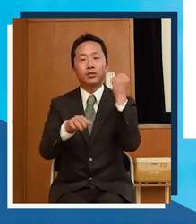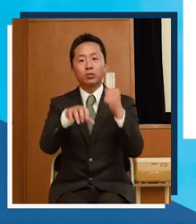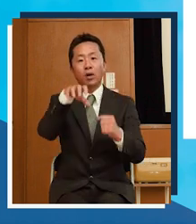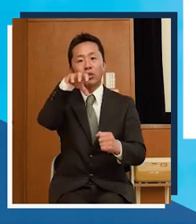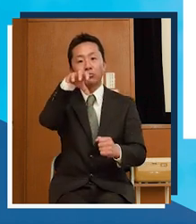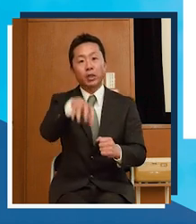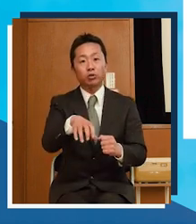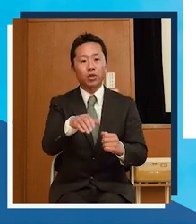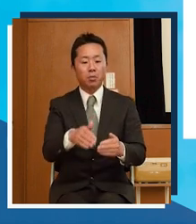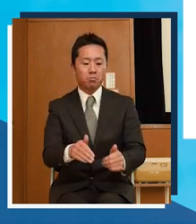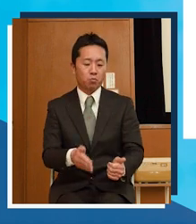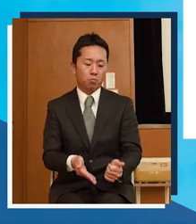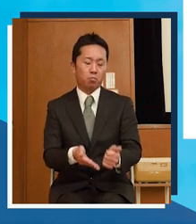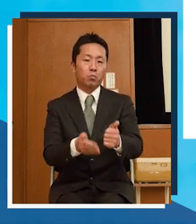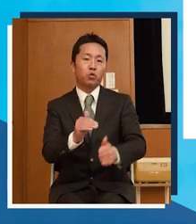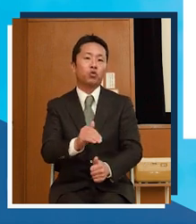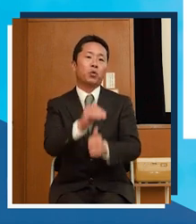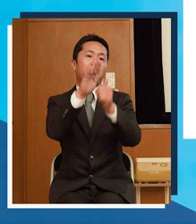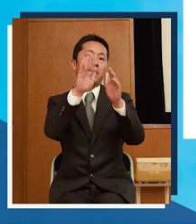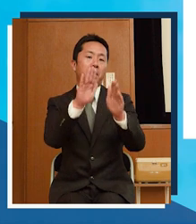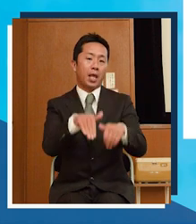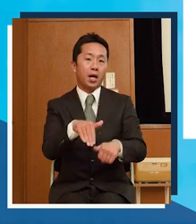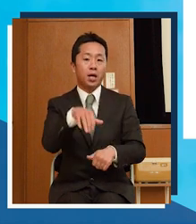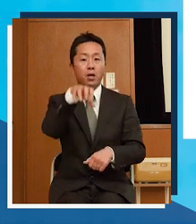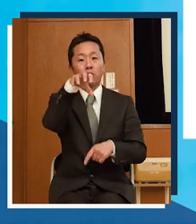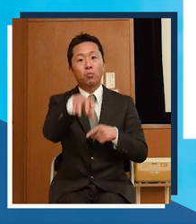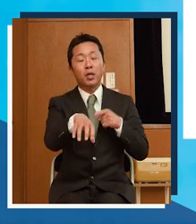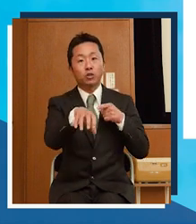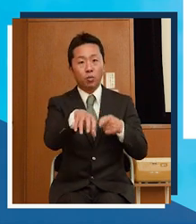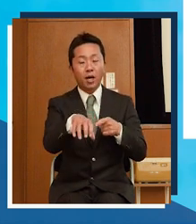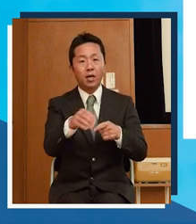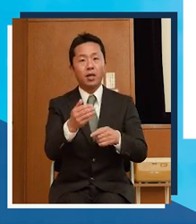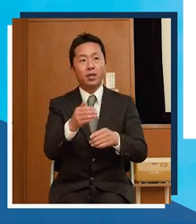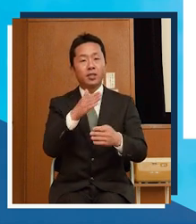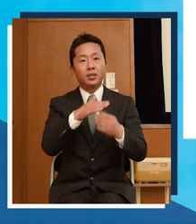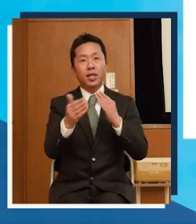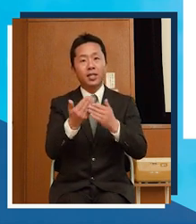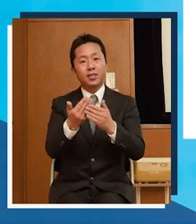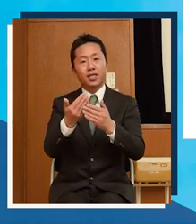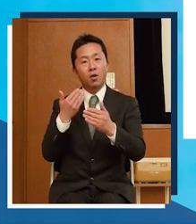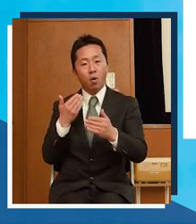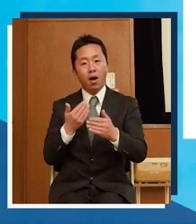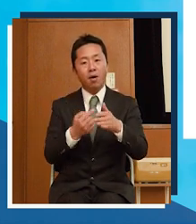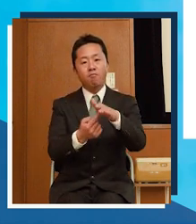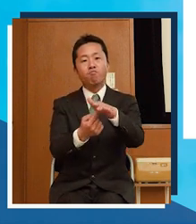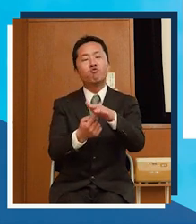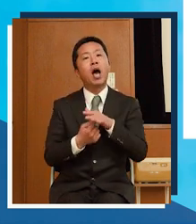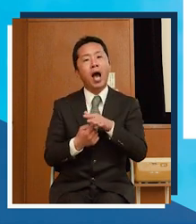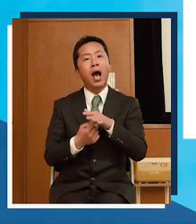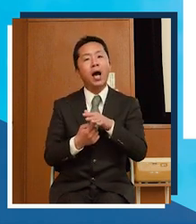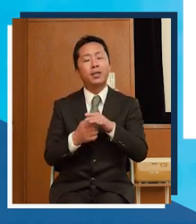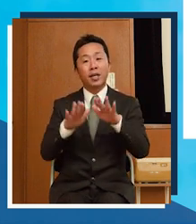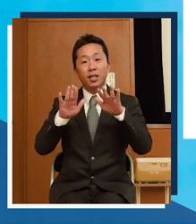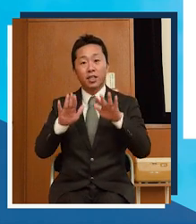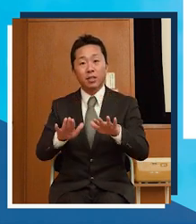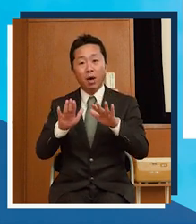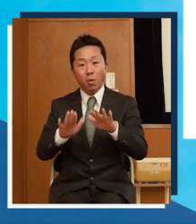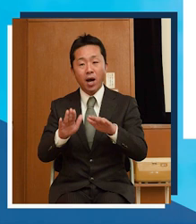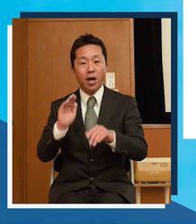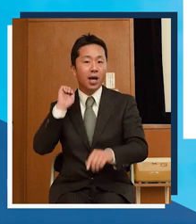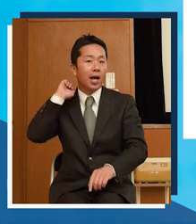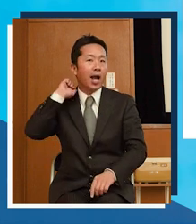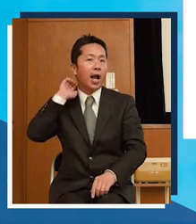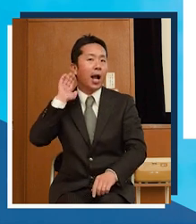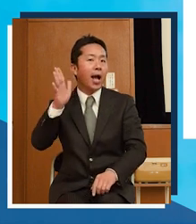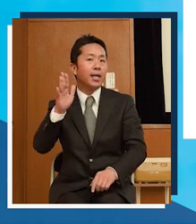というところで育ちましたこのチタ町というところなんですけど戦前はチ村チタ村というところで現在のカナ町かな